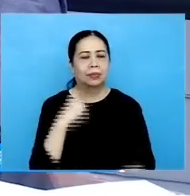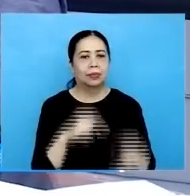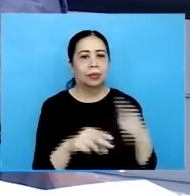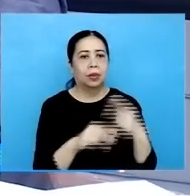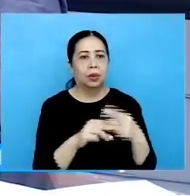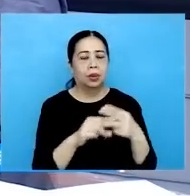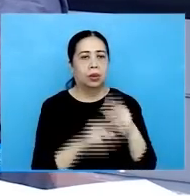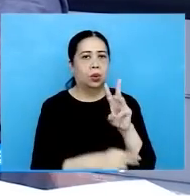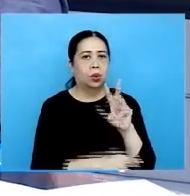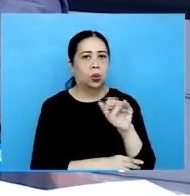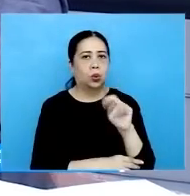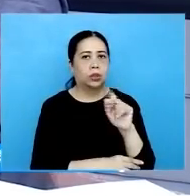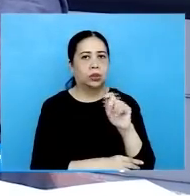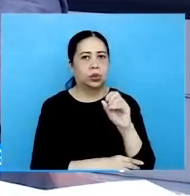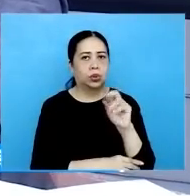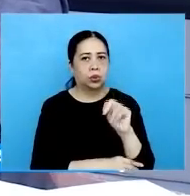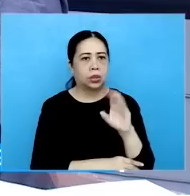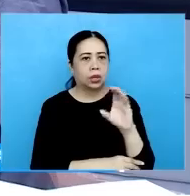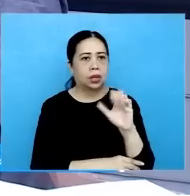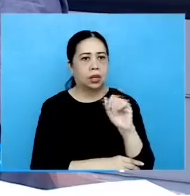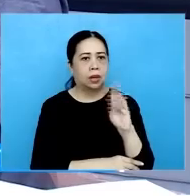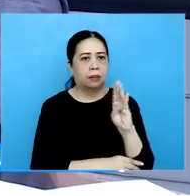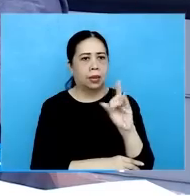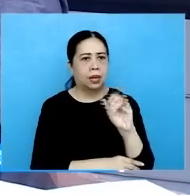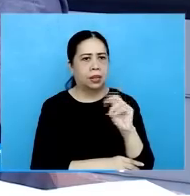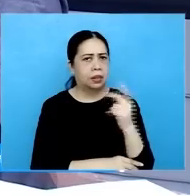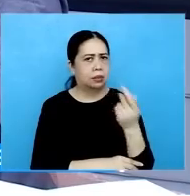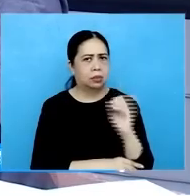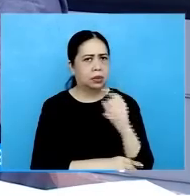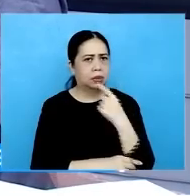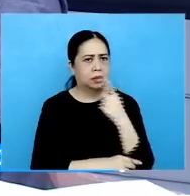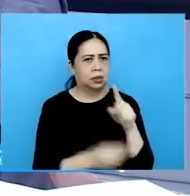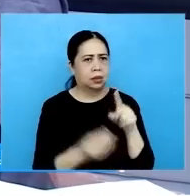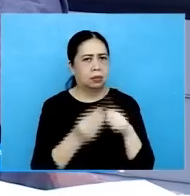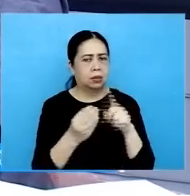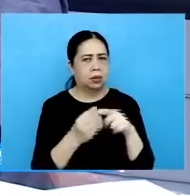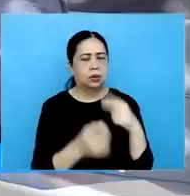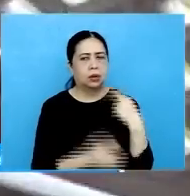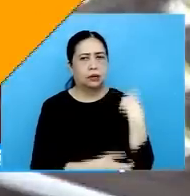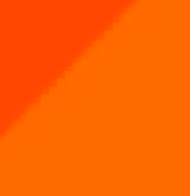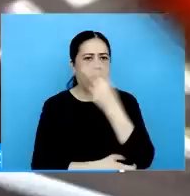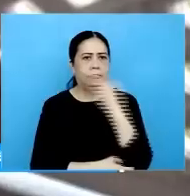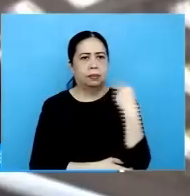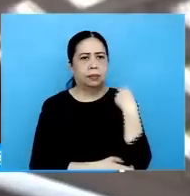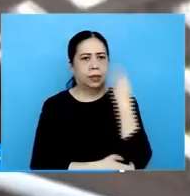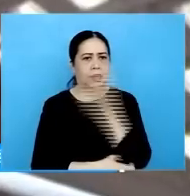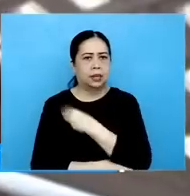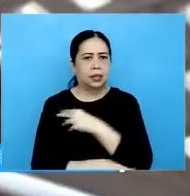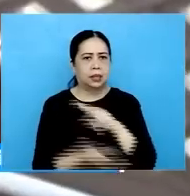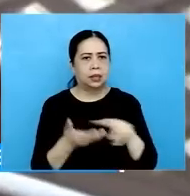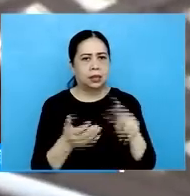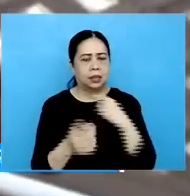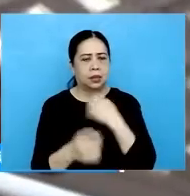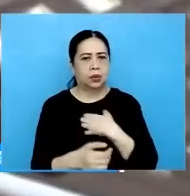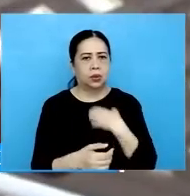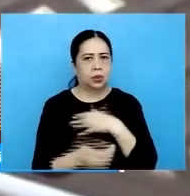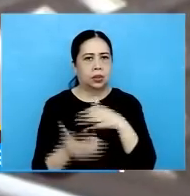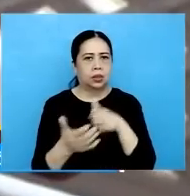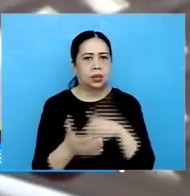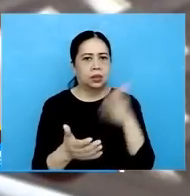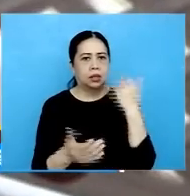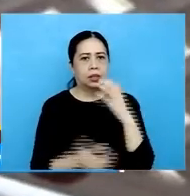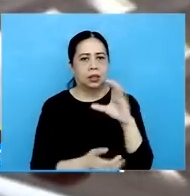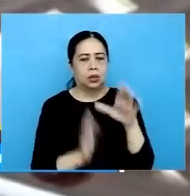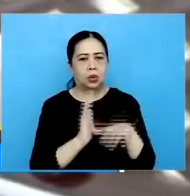Winston Cabading na walang offensive sa sinabi niya tungkol sa Birheng Maria. Kasunod yan ang inihaing reklamo ni dating COMELEC